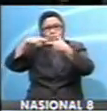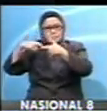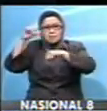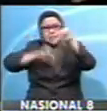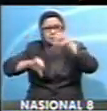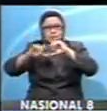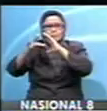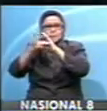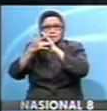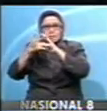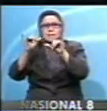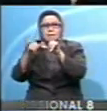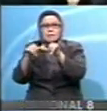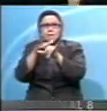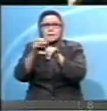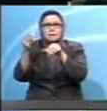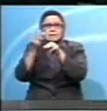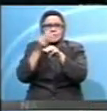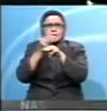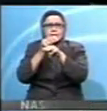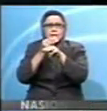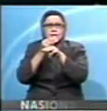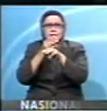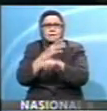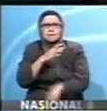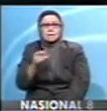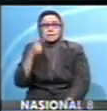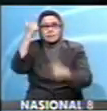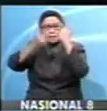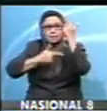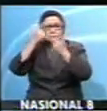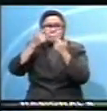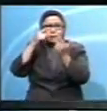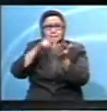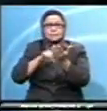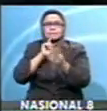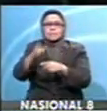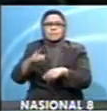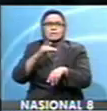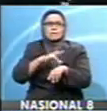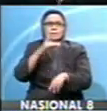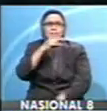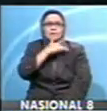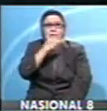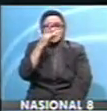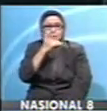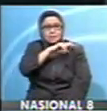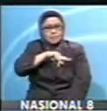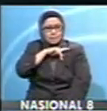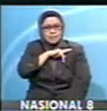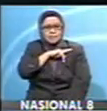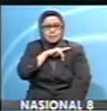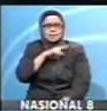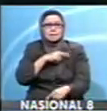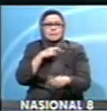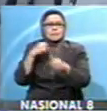kejuruteraan serta matematik kolej tersebut lawatan Ke London kali ini merupakan sentuhan peribadi Perdana Menteri secara dekat